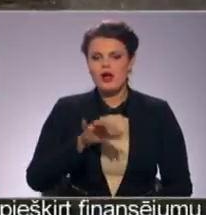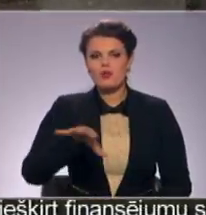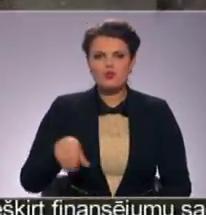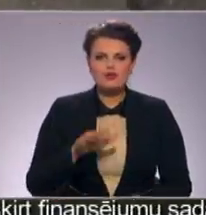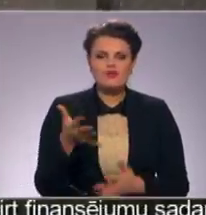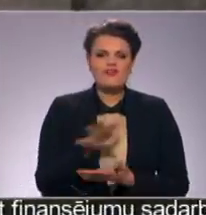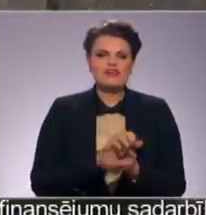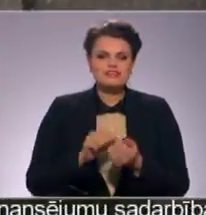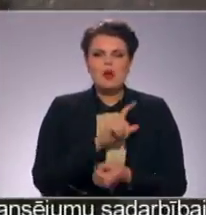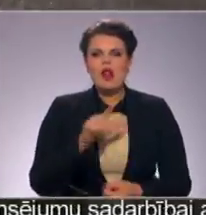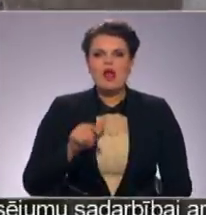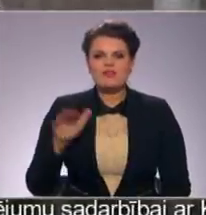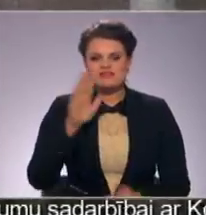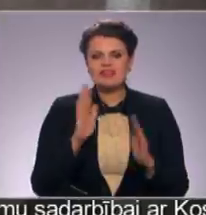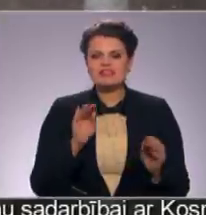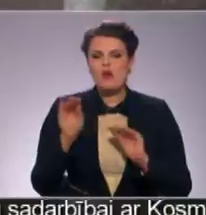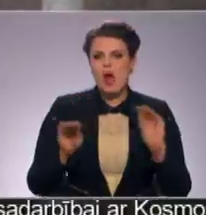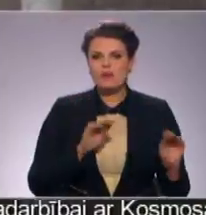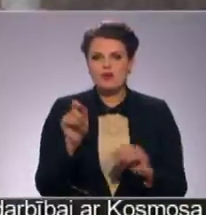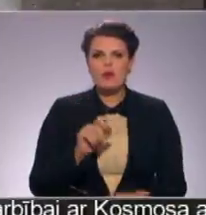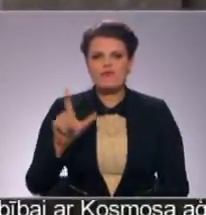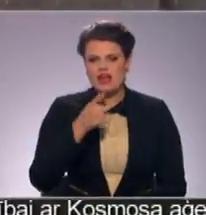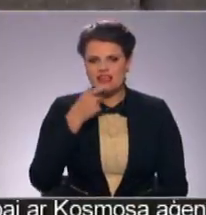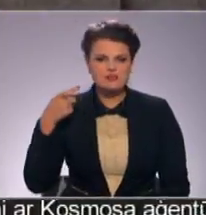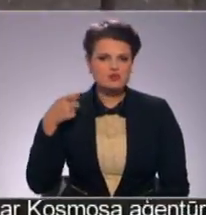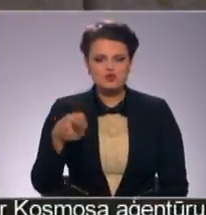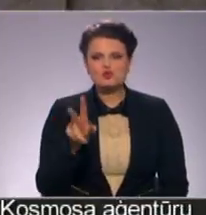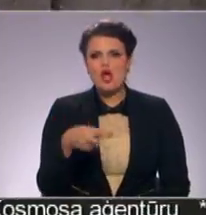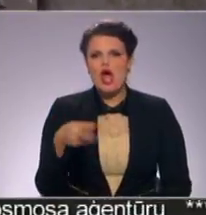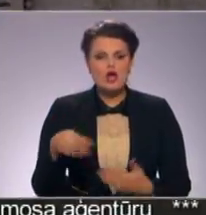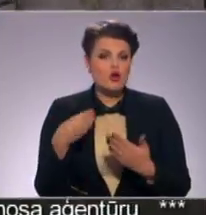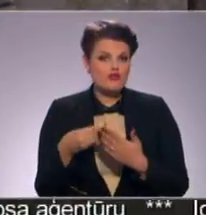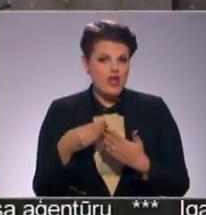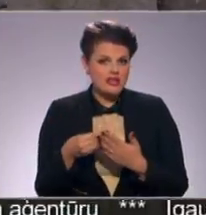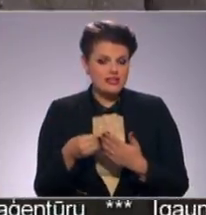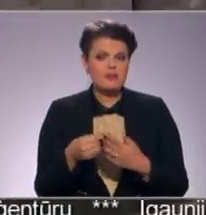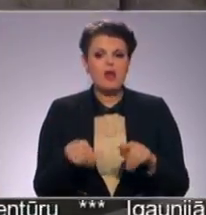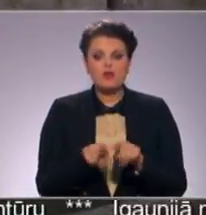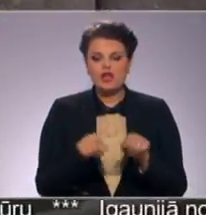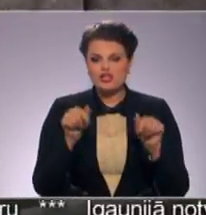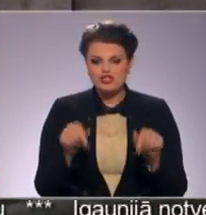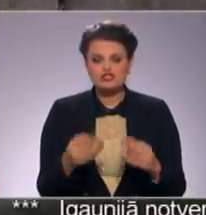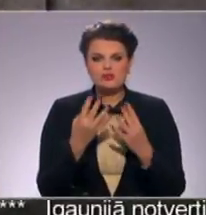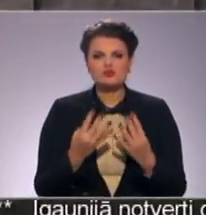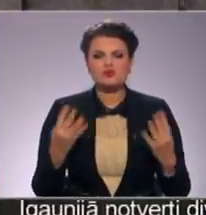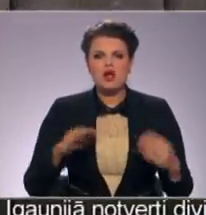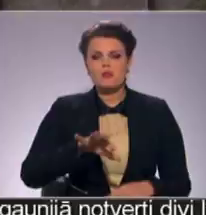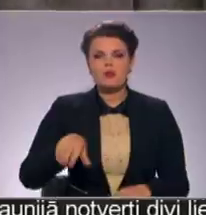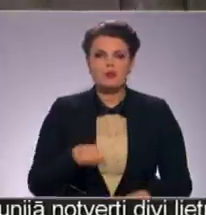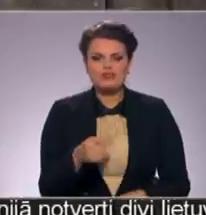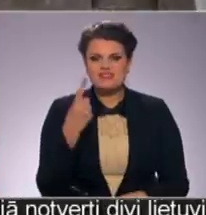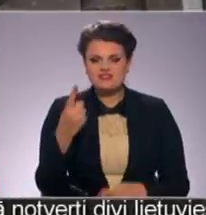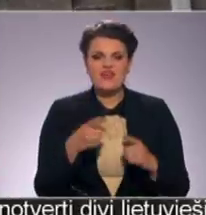vai sabojā Latvijas valsts ceļu aprīkojumu vairāku 100 000 eiro vērtībā. Lūk arī šim te žogam nozagts